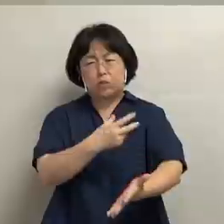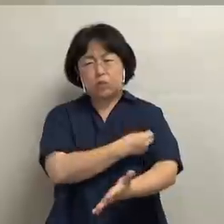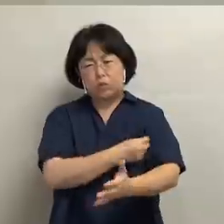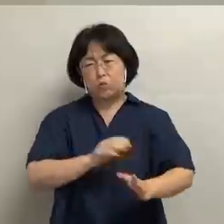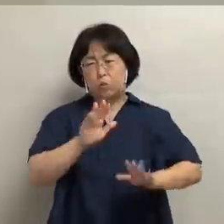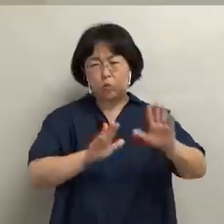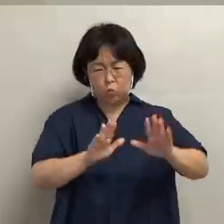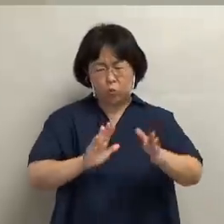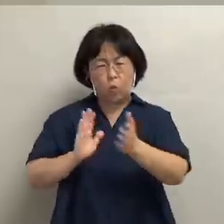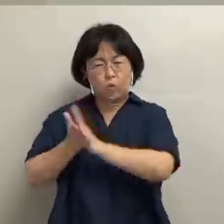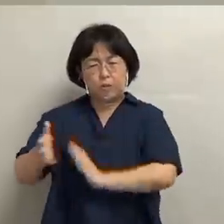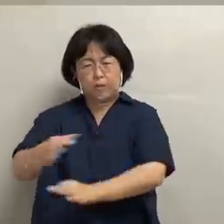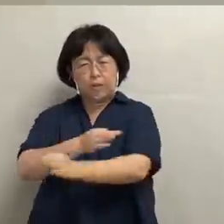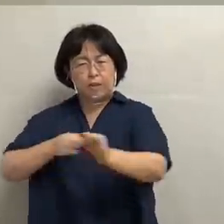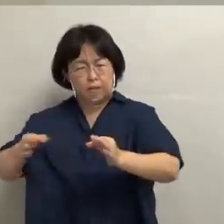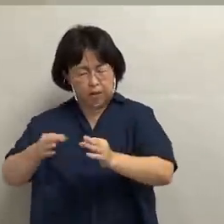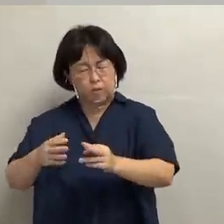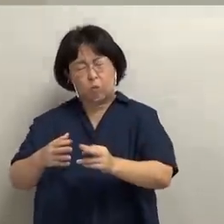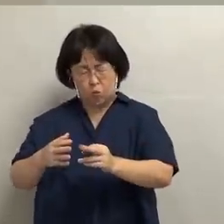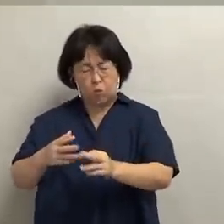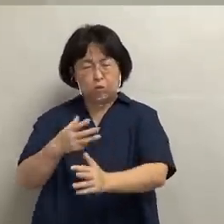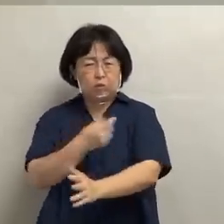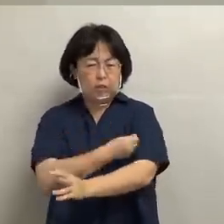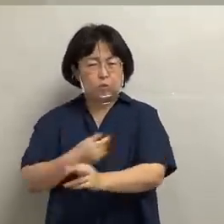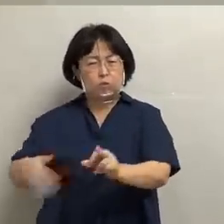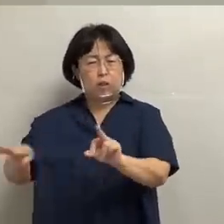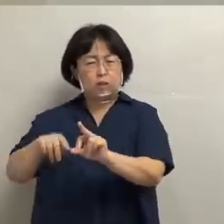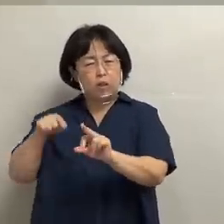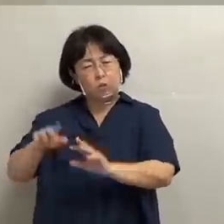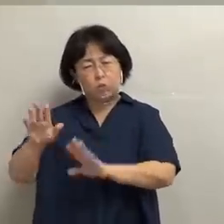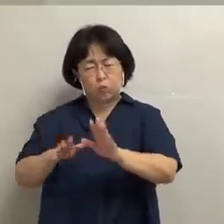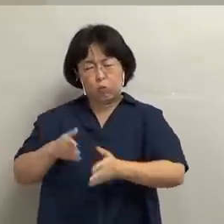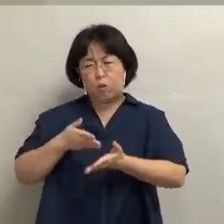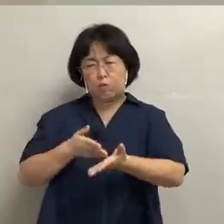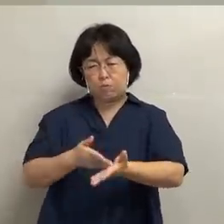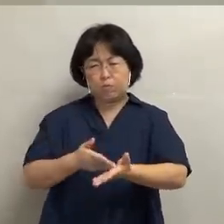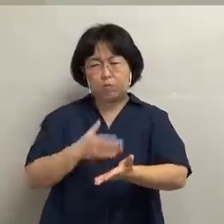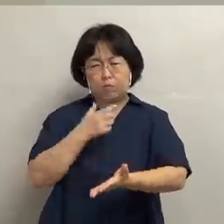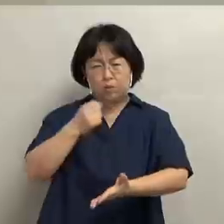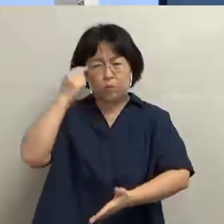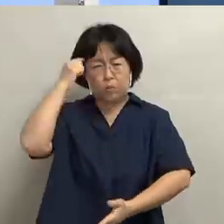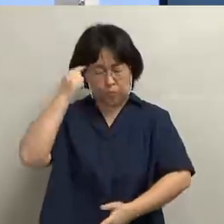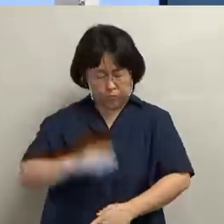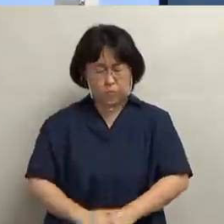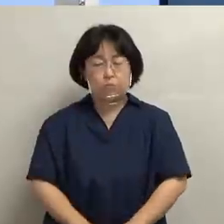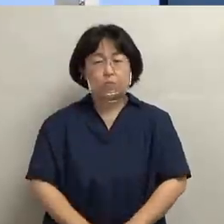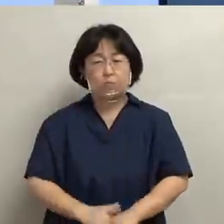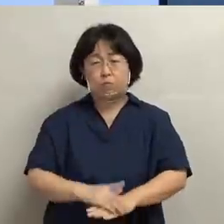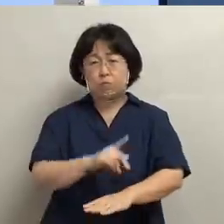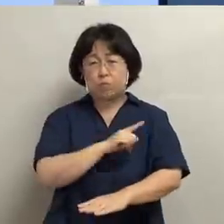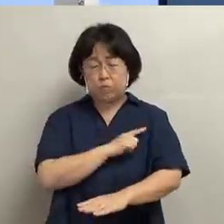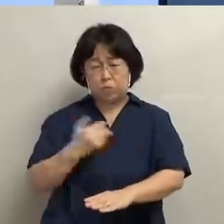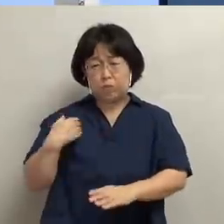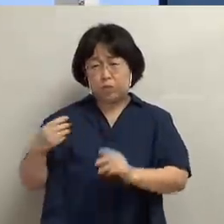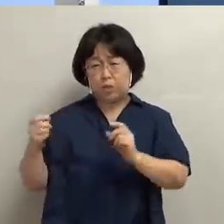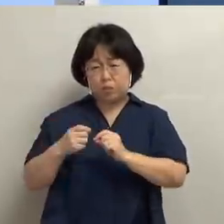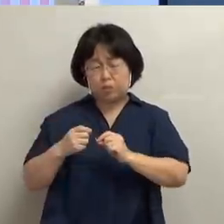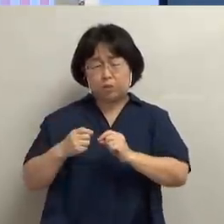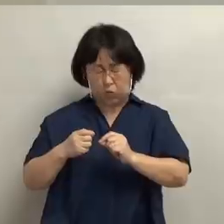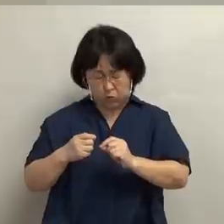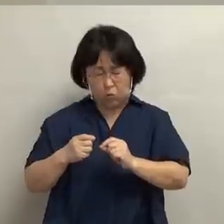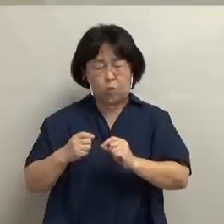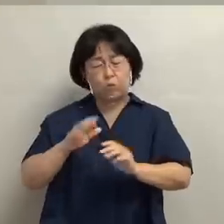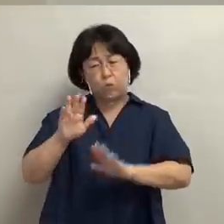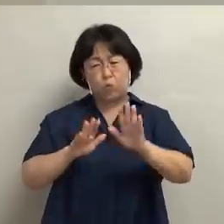接種センターについて発表させていただきたいと思いますまずは直近の感染状況について号高校いたしますサイドを